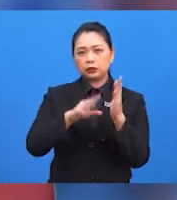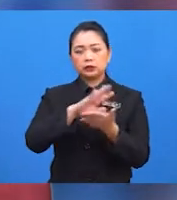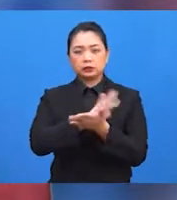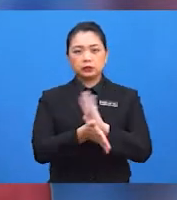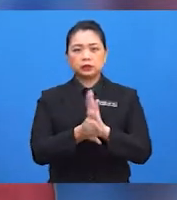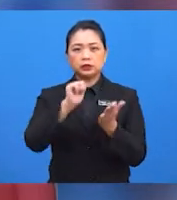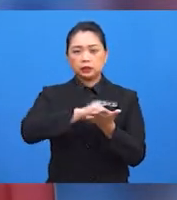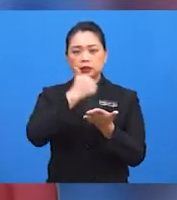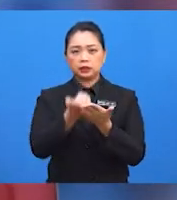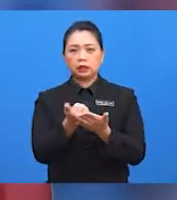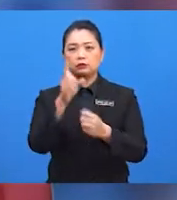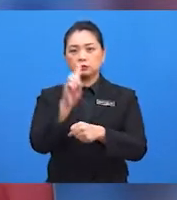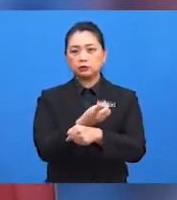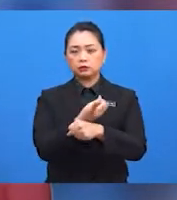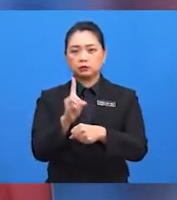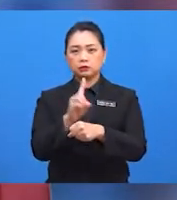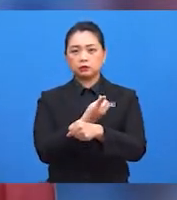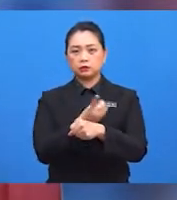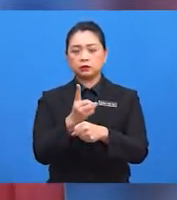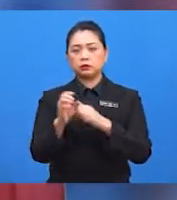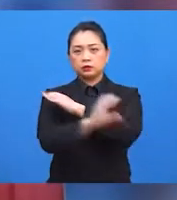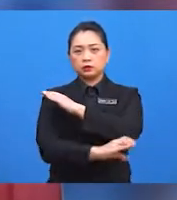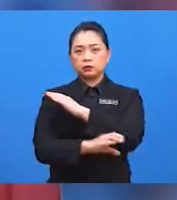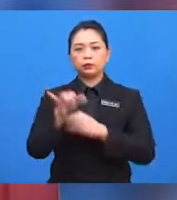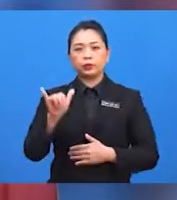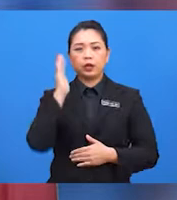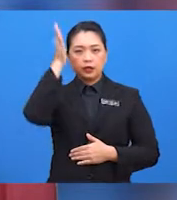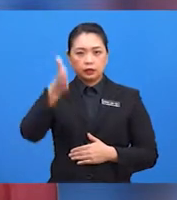dagangan dan akaun semasa negara Y akan berkurang.